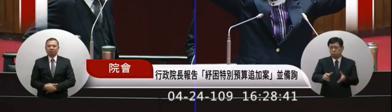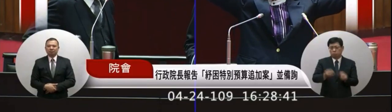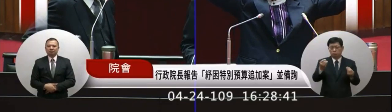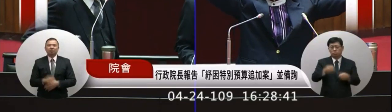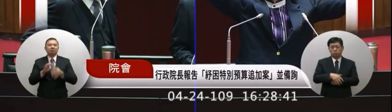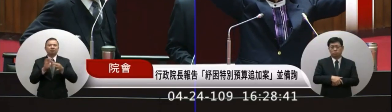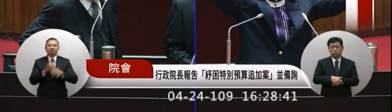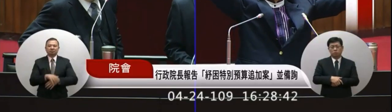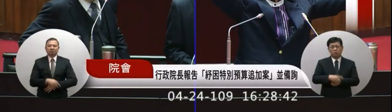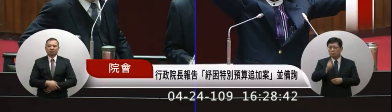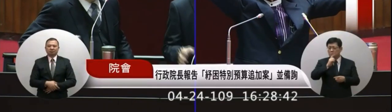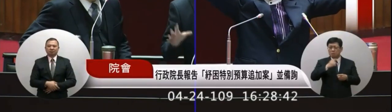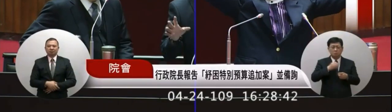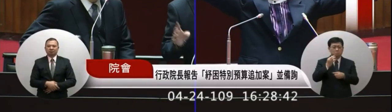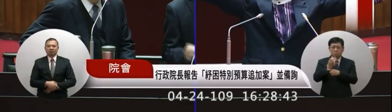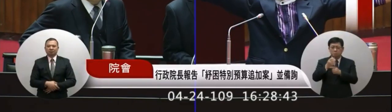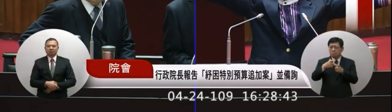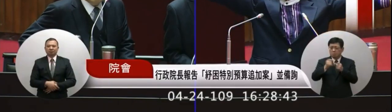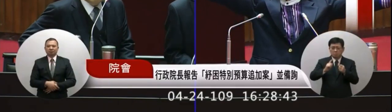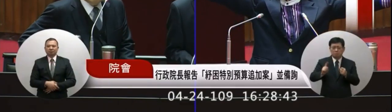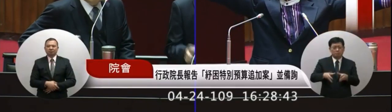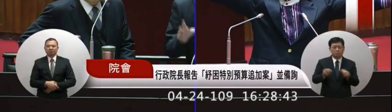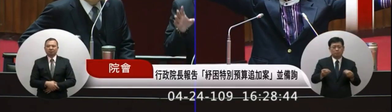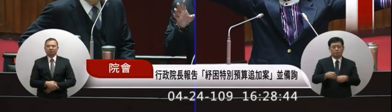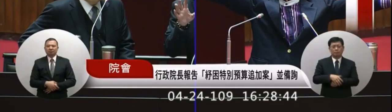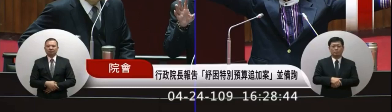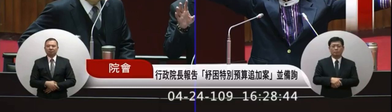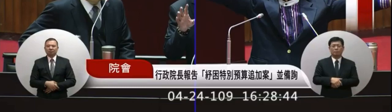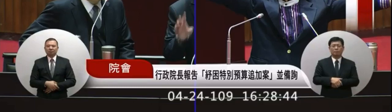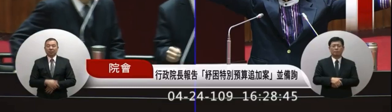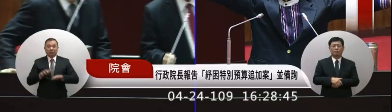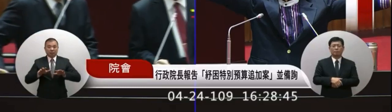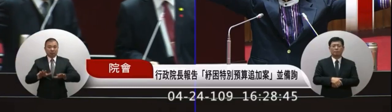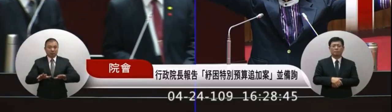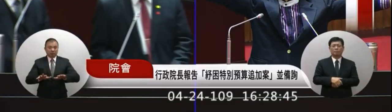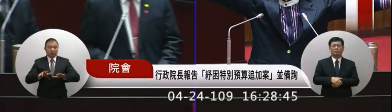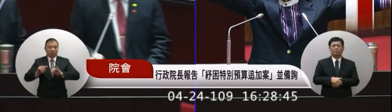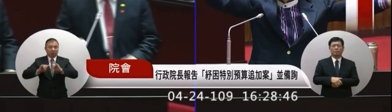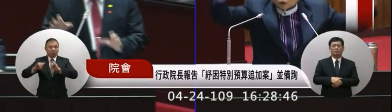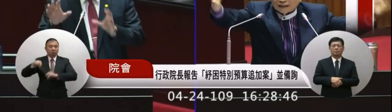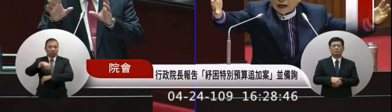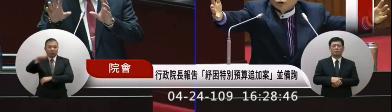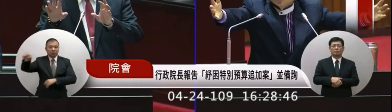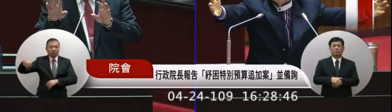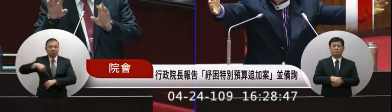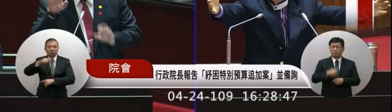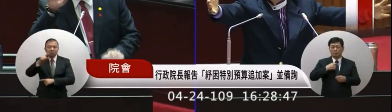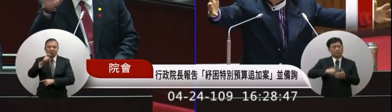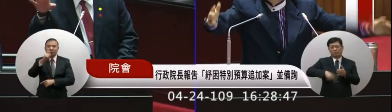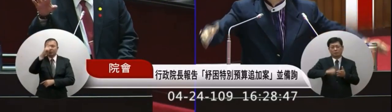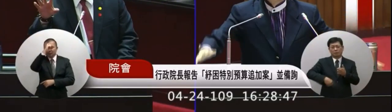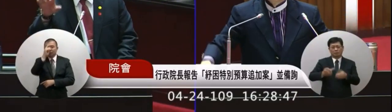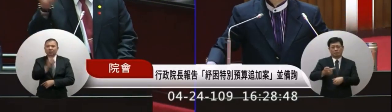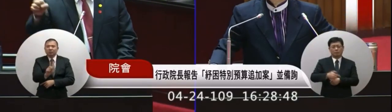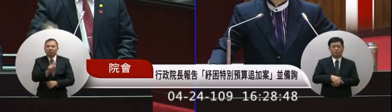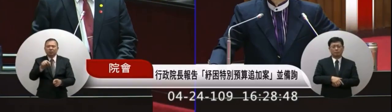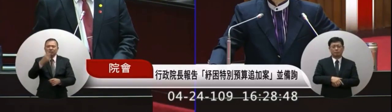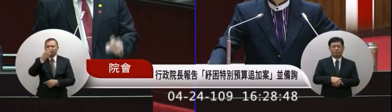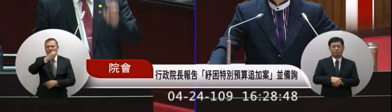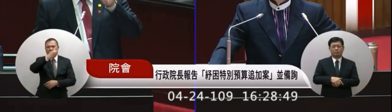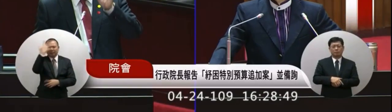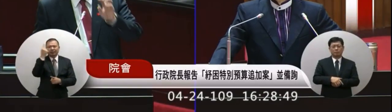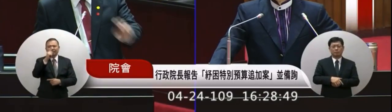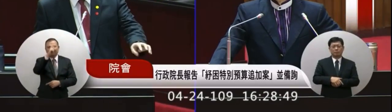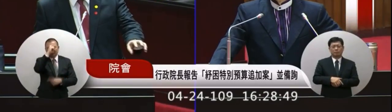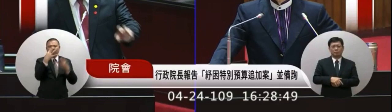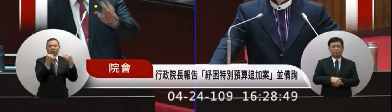要硬， 我知。 不要哭哭碰碰都不要。 今嘛社会期待就是， 愈简单愈好。 少年的是要思维